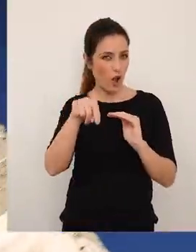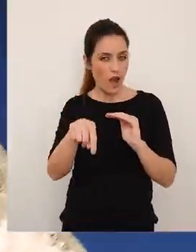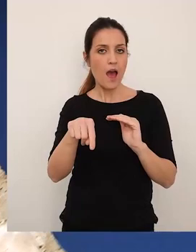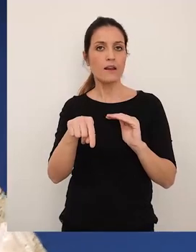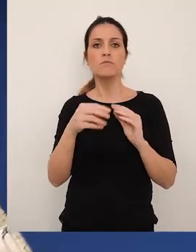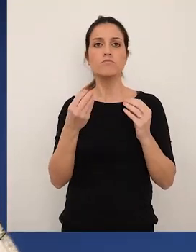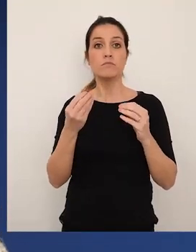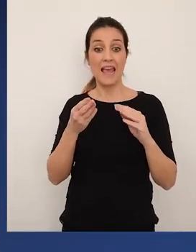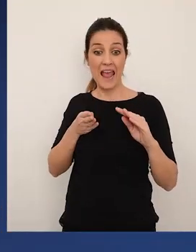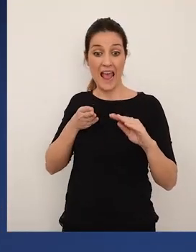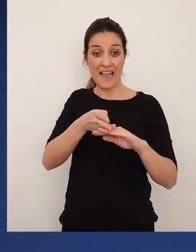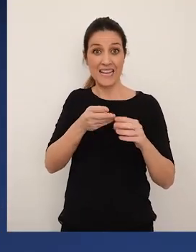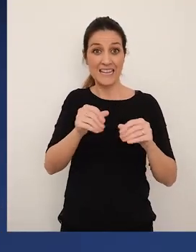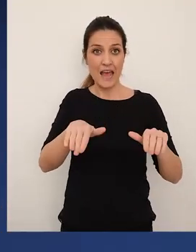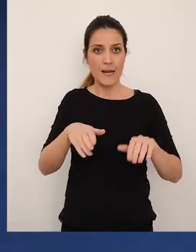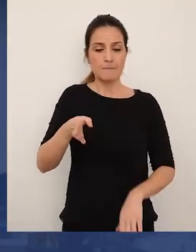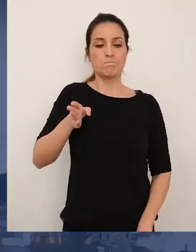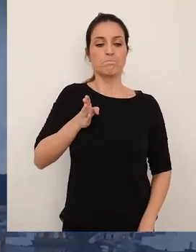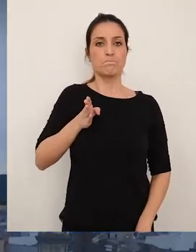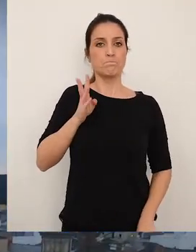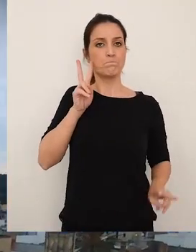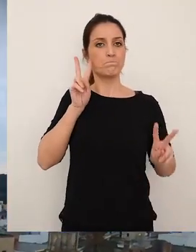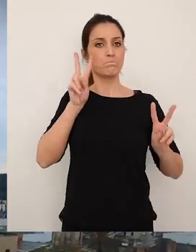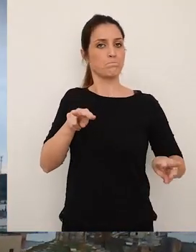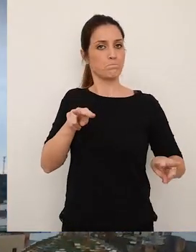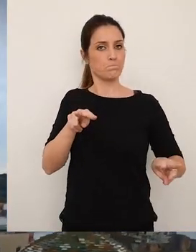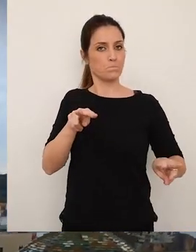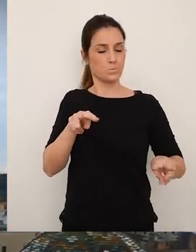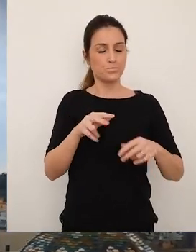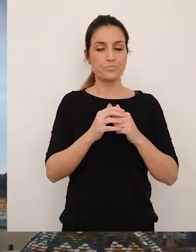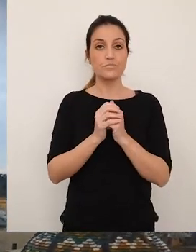vigilava l'ingresso alla terra, ossia al borgo fortificato di Alliste.